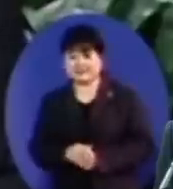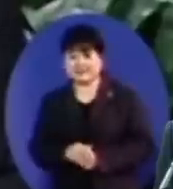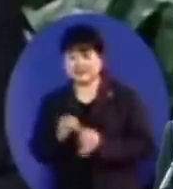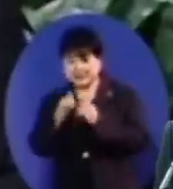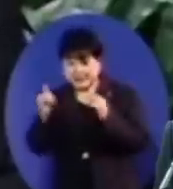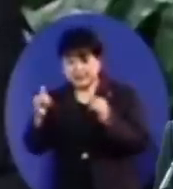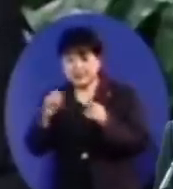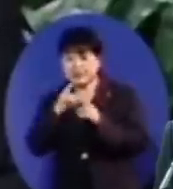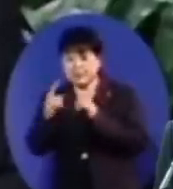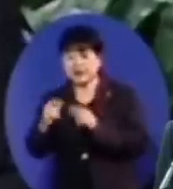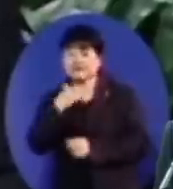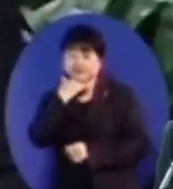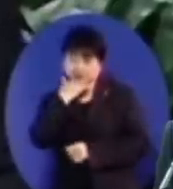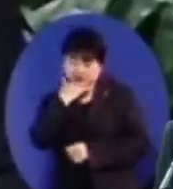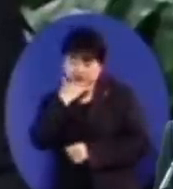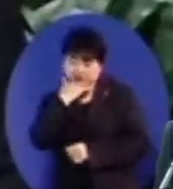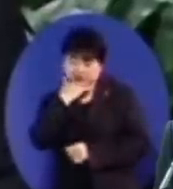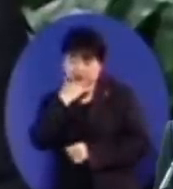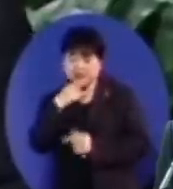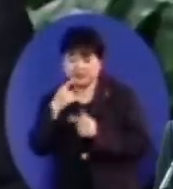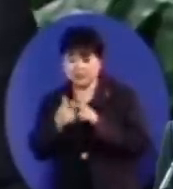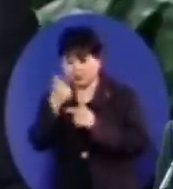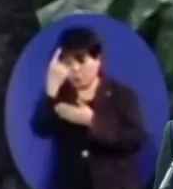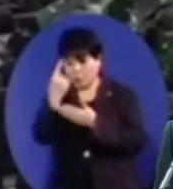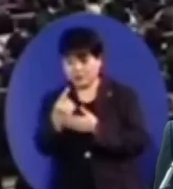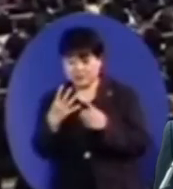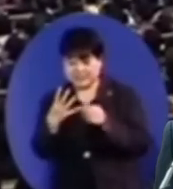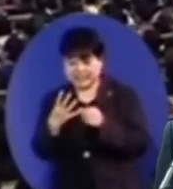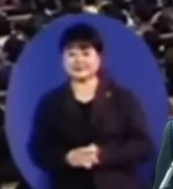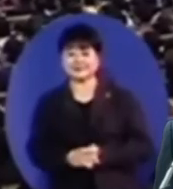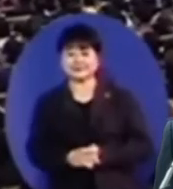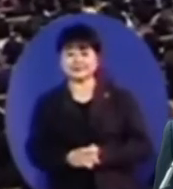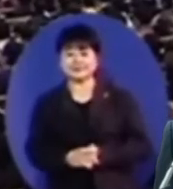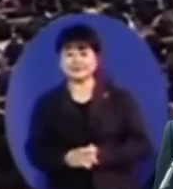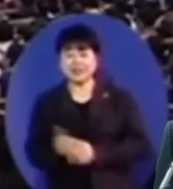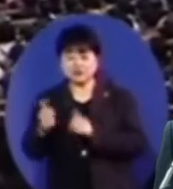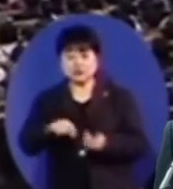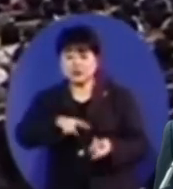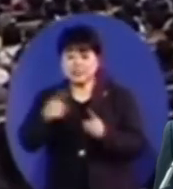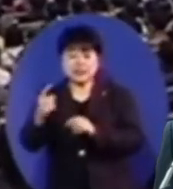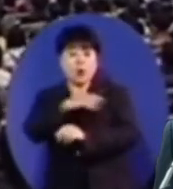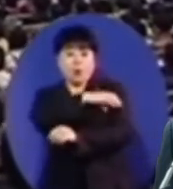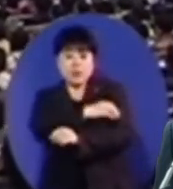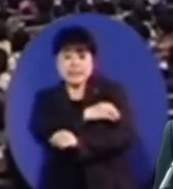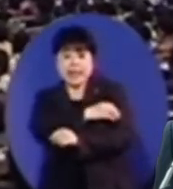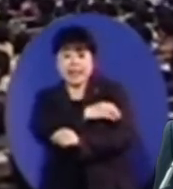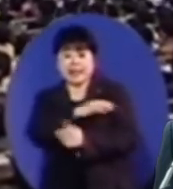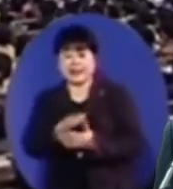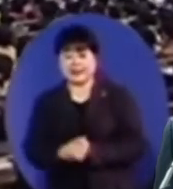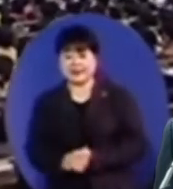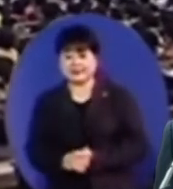사람들이 그렇게 말하도록 기다렸다가 예수님이 오신 것입니다. 죽고 사는 권세가